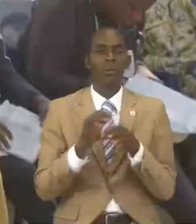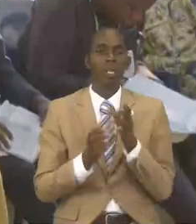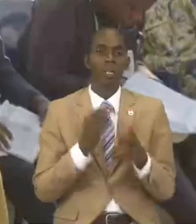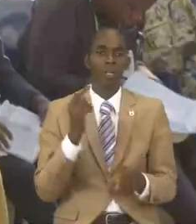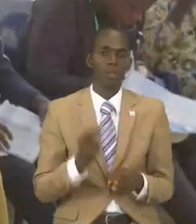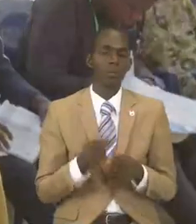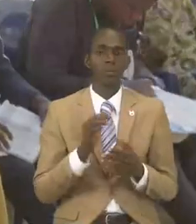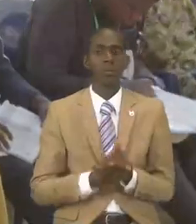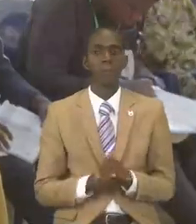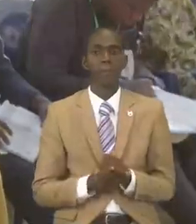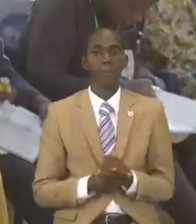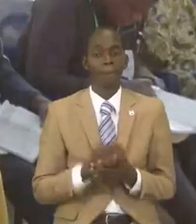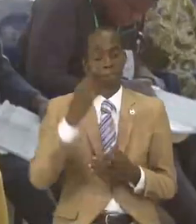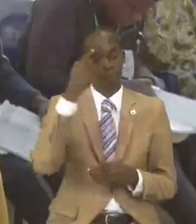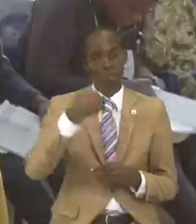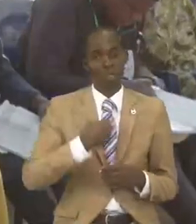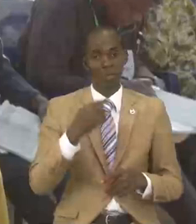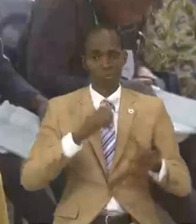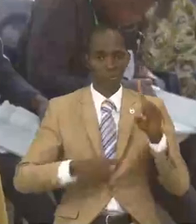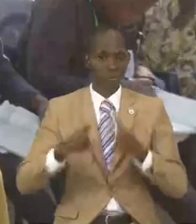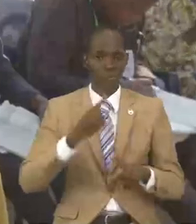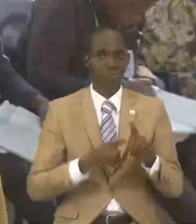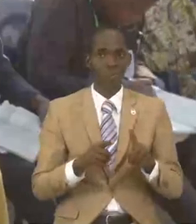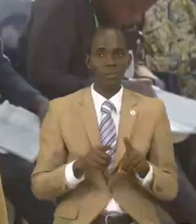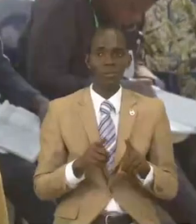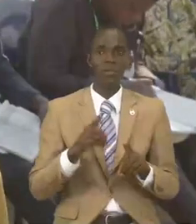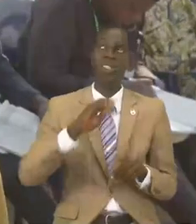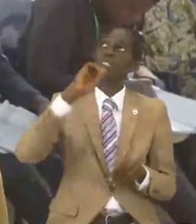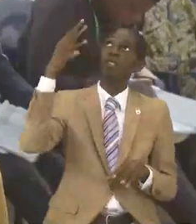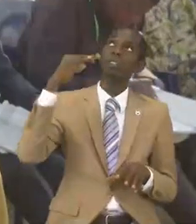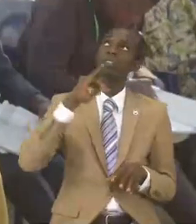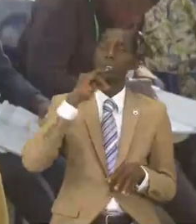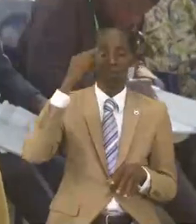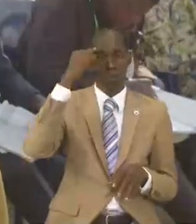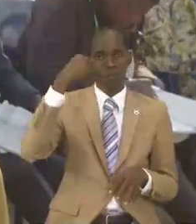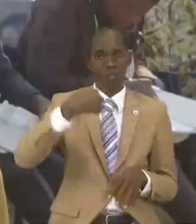Jésus. Pour moi. J'ai dit pour moi.